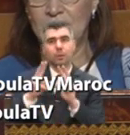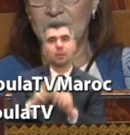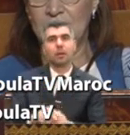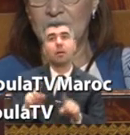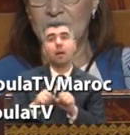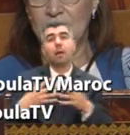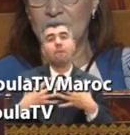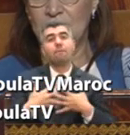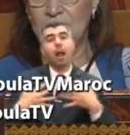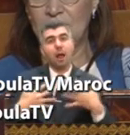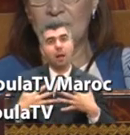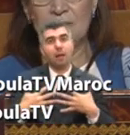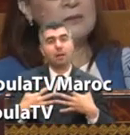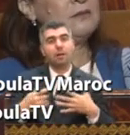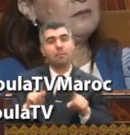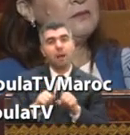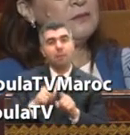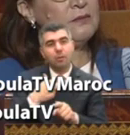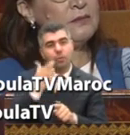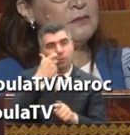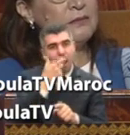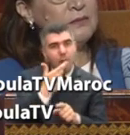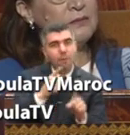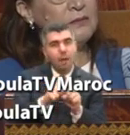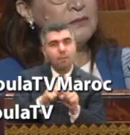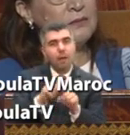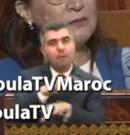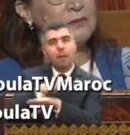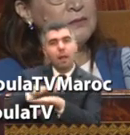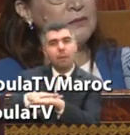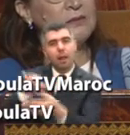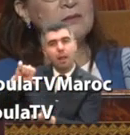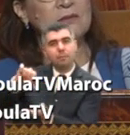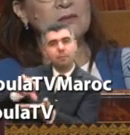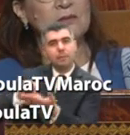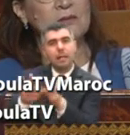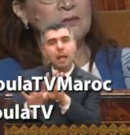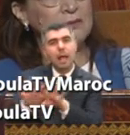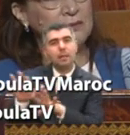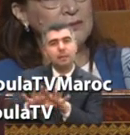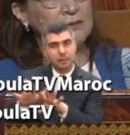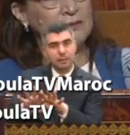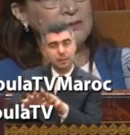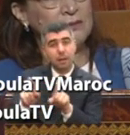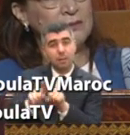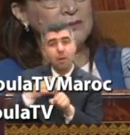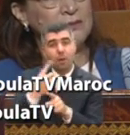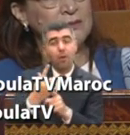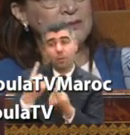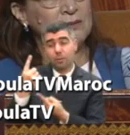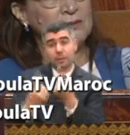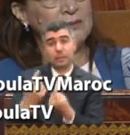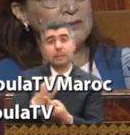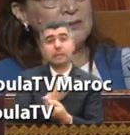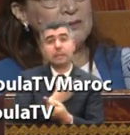استبشرنا خير بقدوم مستشفى الجامعي بجهة سوس ماسة، ولكن النزيف ديال الأطباء والممرضين